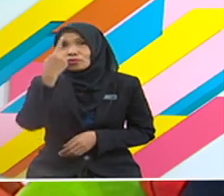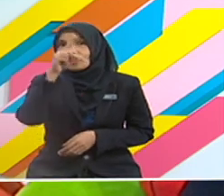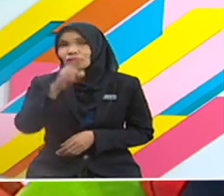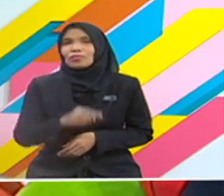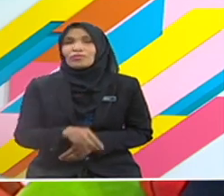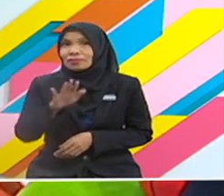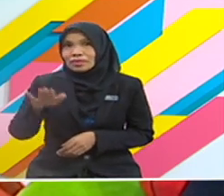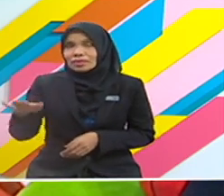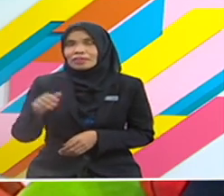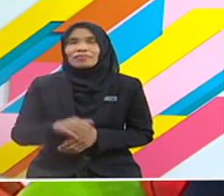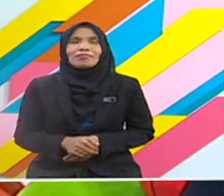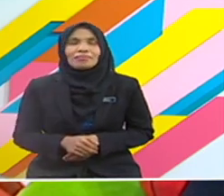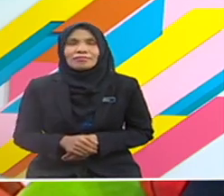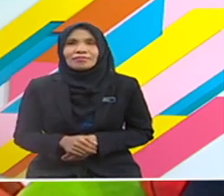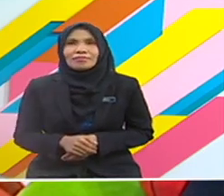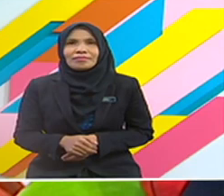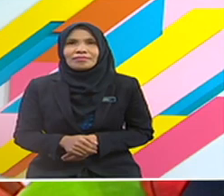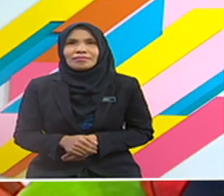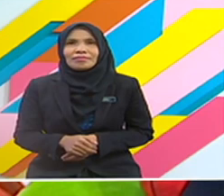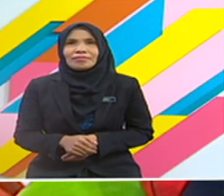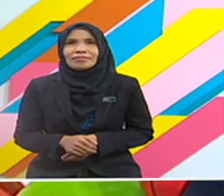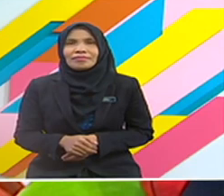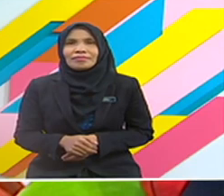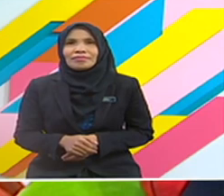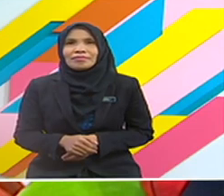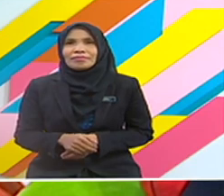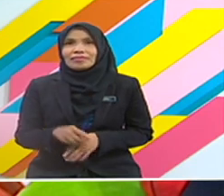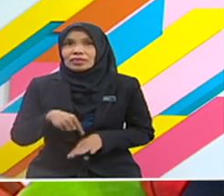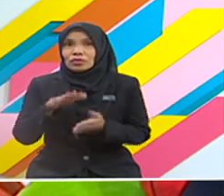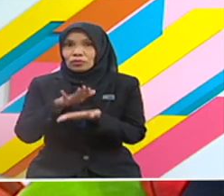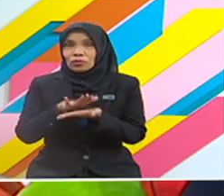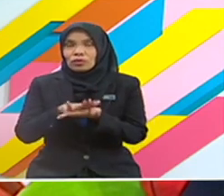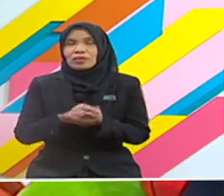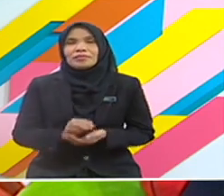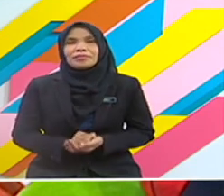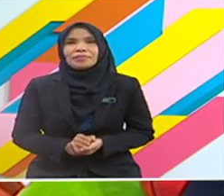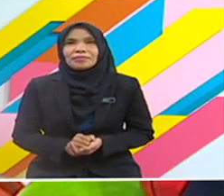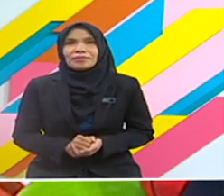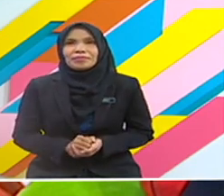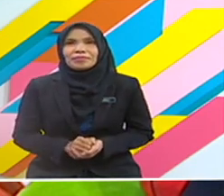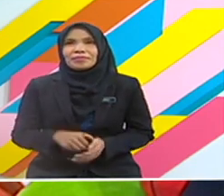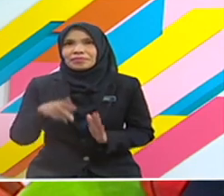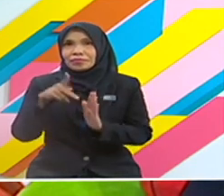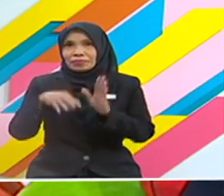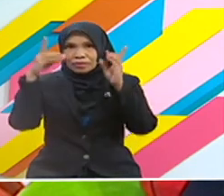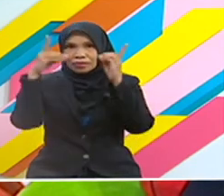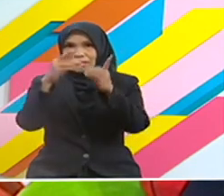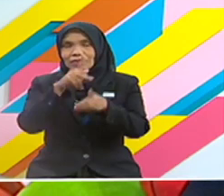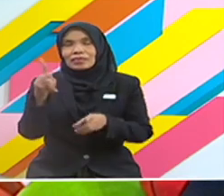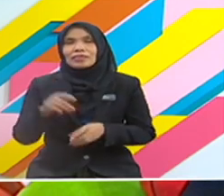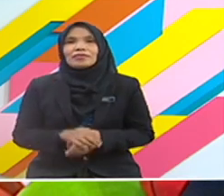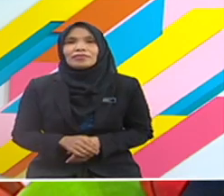untuk adik-adik kita yang berada di menengah rendah. Kita nak belajar pendidikan khas,